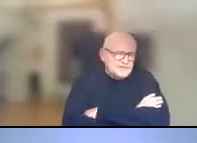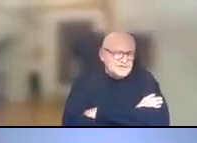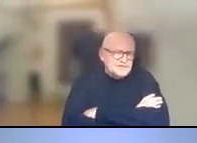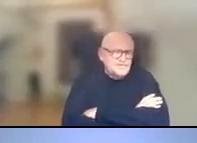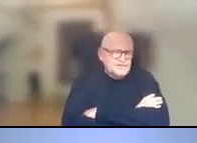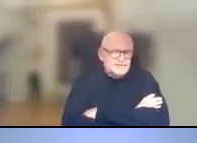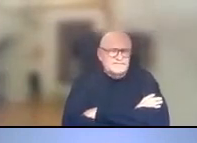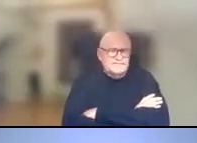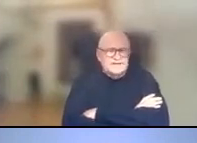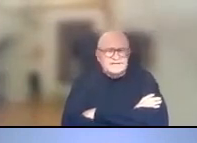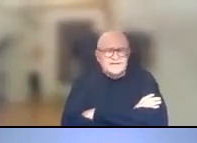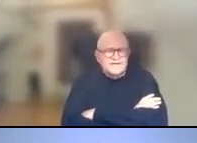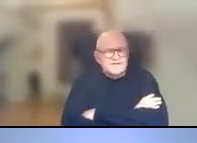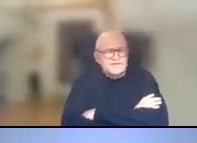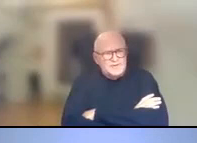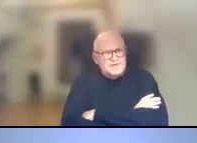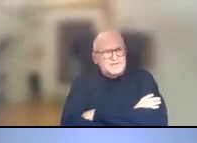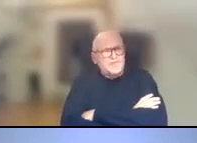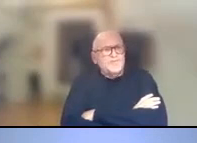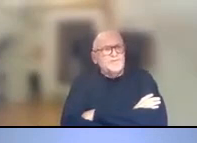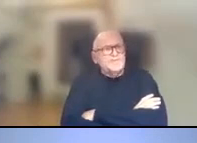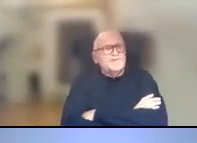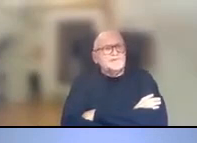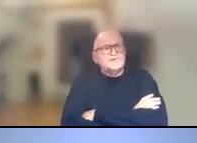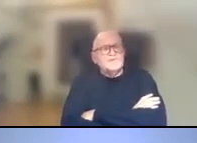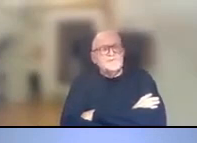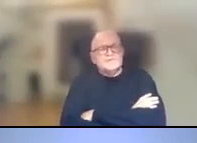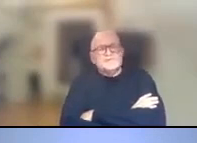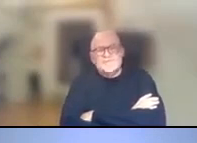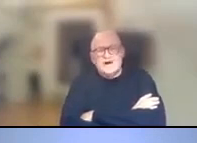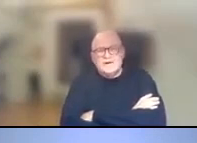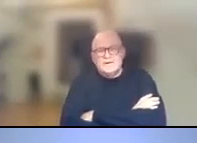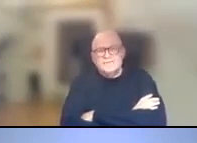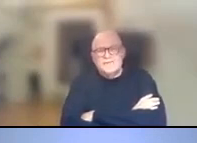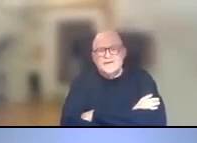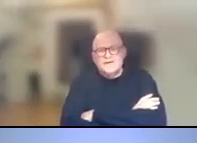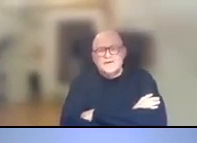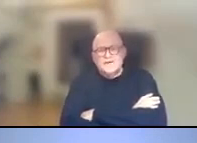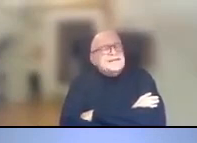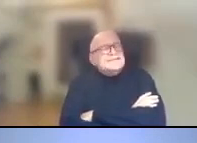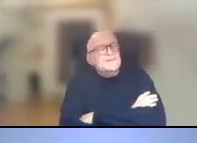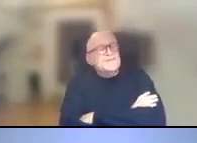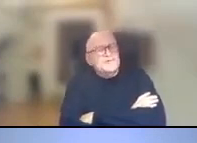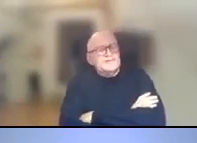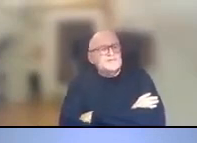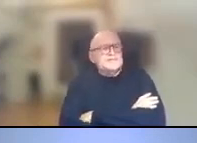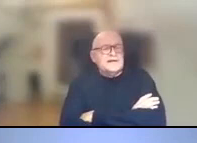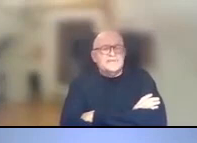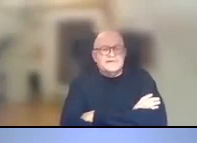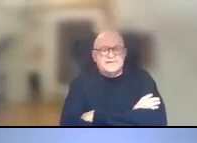Die wenigsten wissen, dass die Gesundheitsberufe, die pflegerischen Berufe zumal, ein sehr